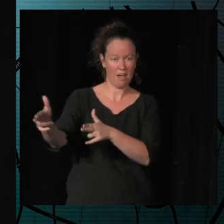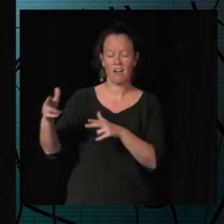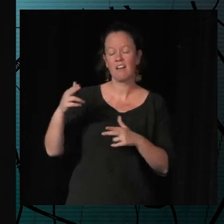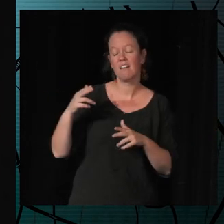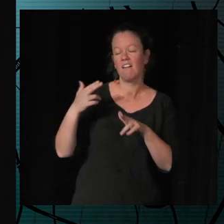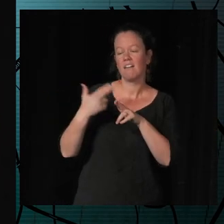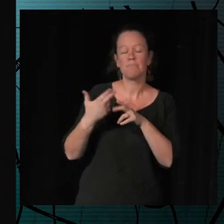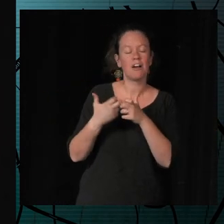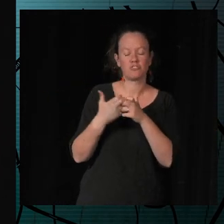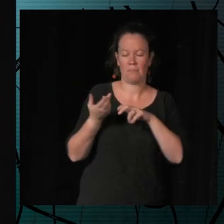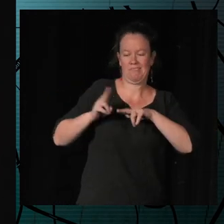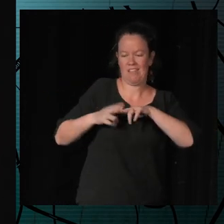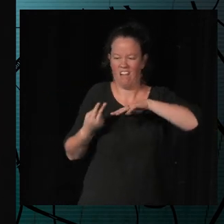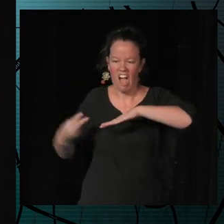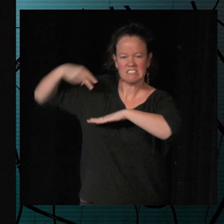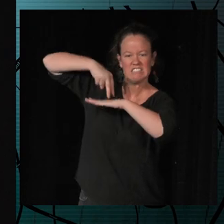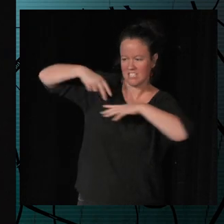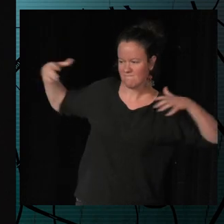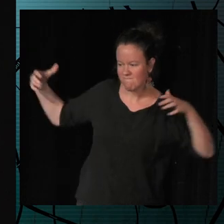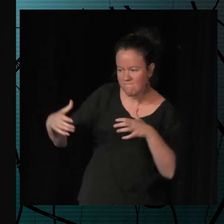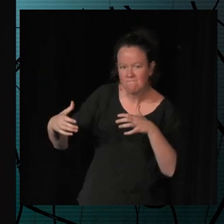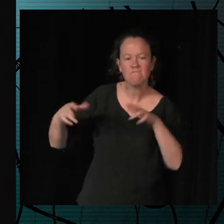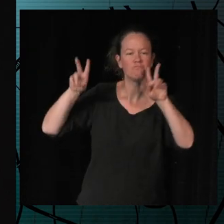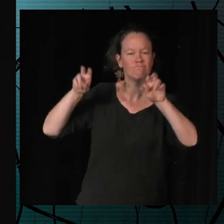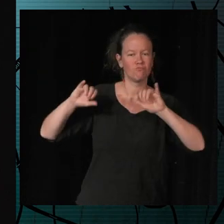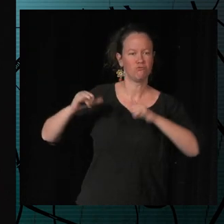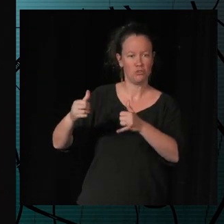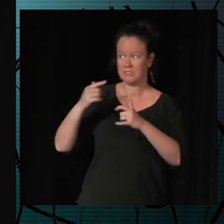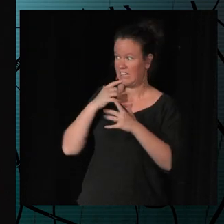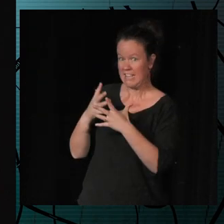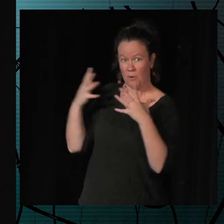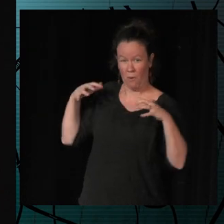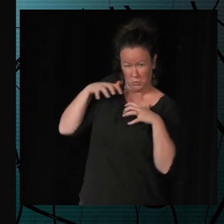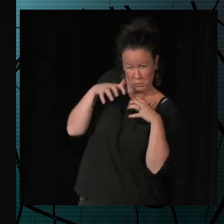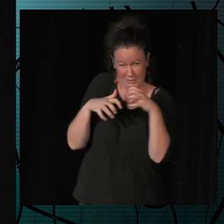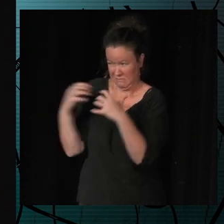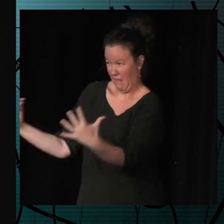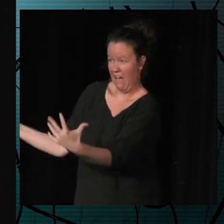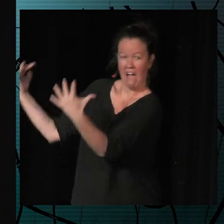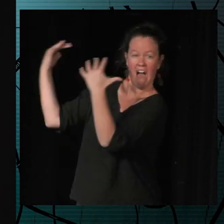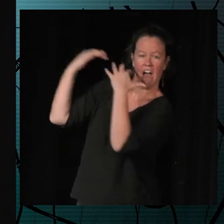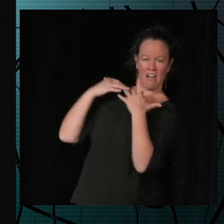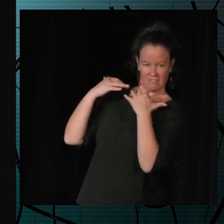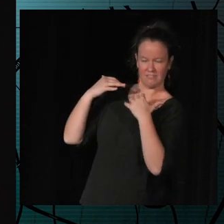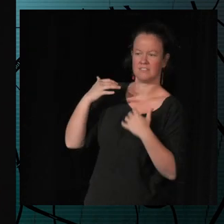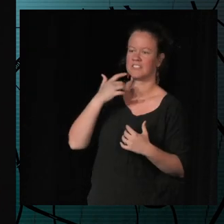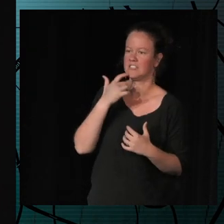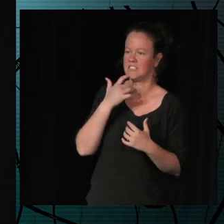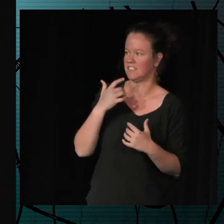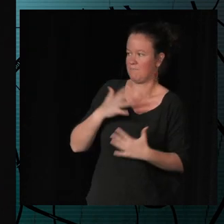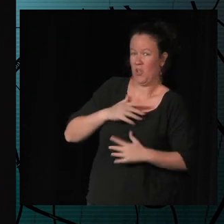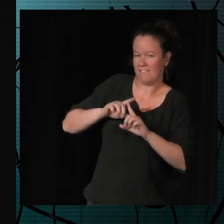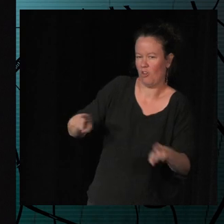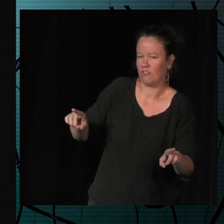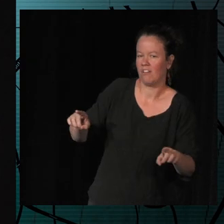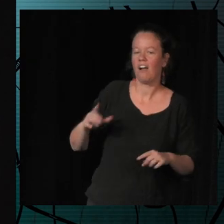par la masse physiquement enfin on a vraiment quelque chose qui peut devenir suffoquant on est dans une autre peur on est plus dans la peur d'un d'un d'un moi dévitalisé qui qui une sorte